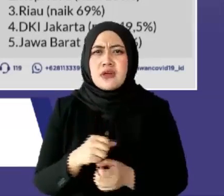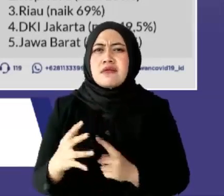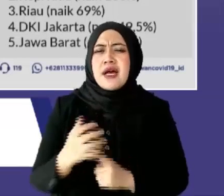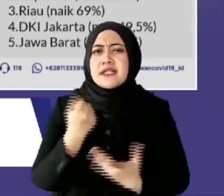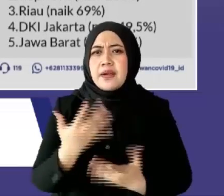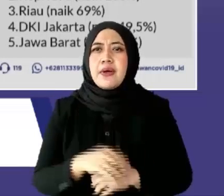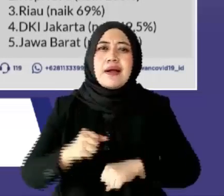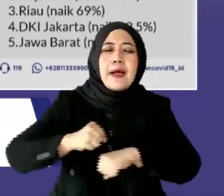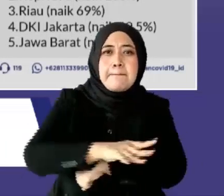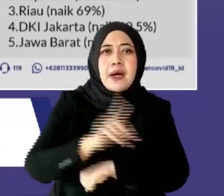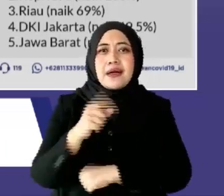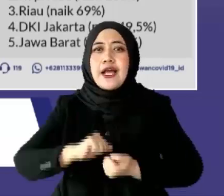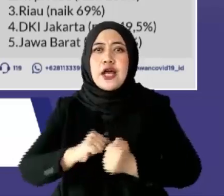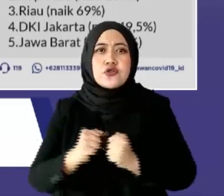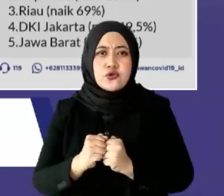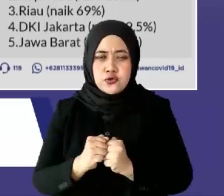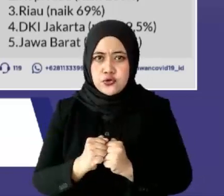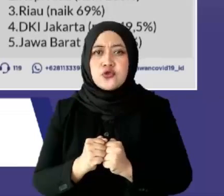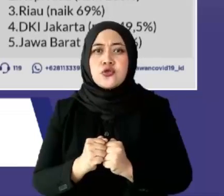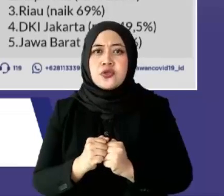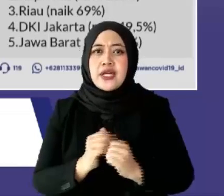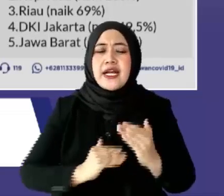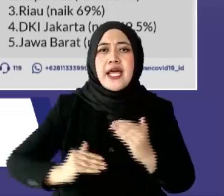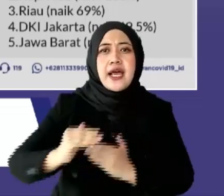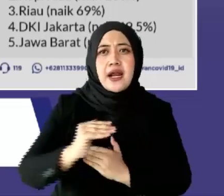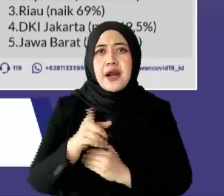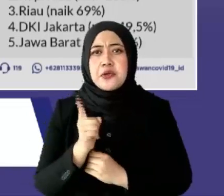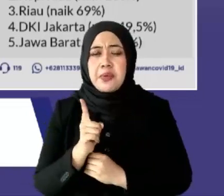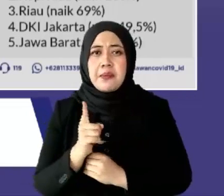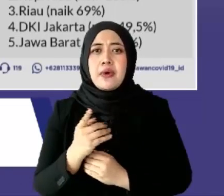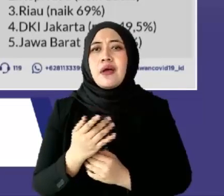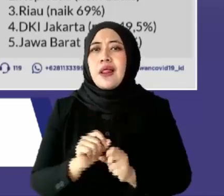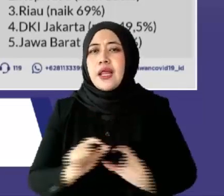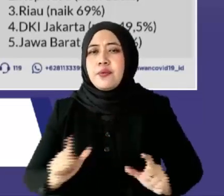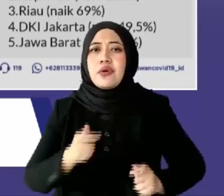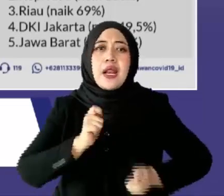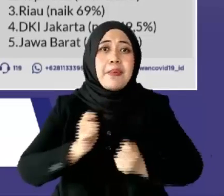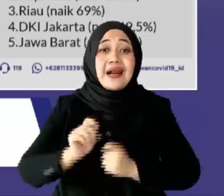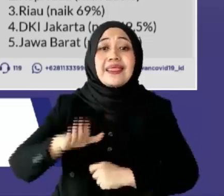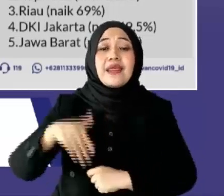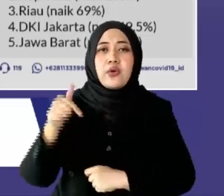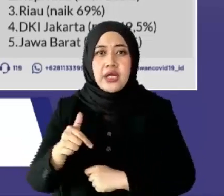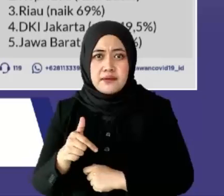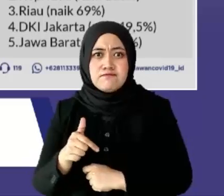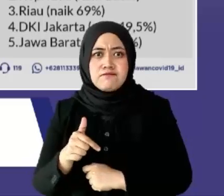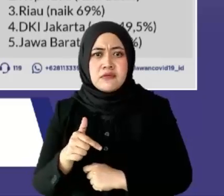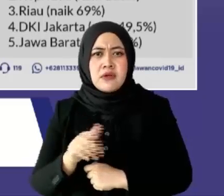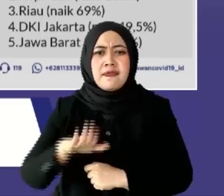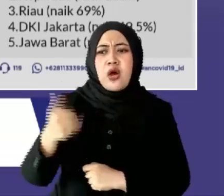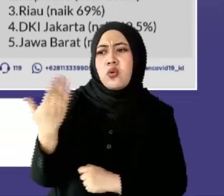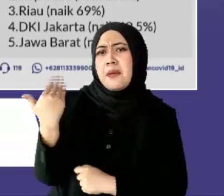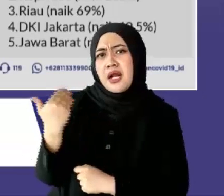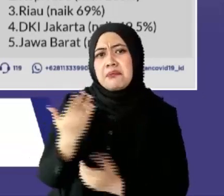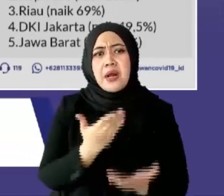pada kenaikan kasus yang ditimbulkan pada 2 minggu pasca Idul Fitri di tahun ini tidak setinggi pada